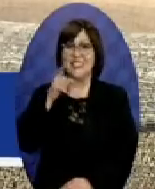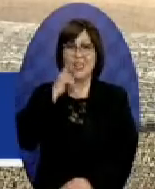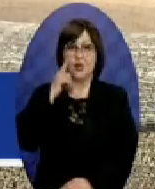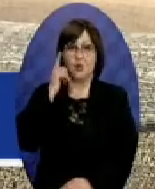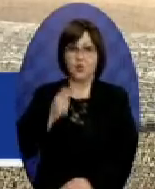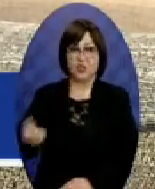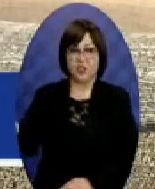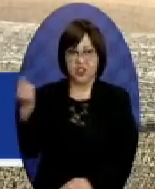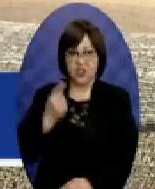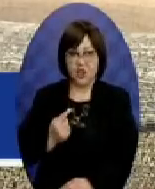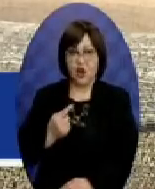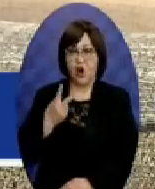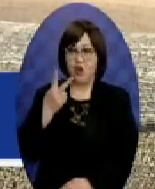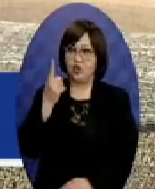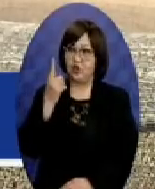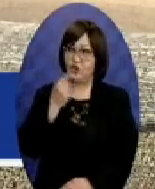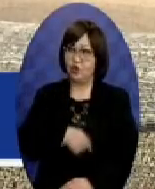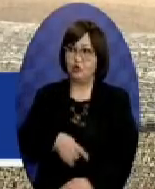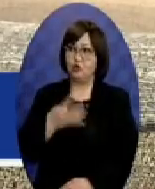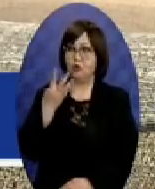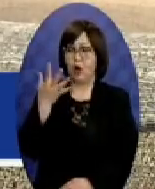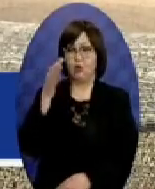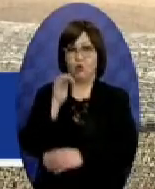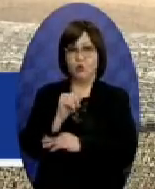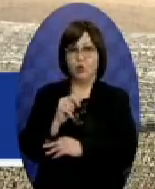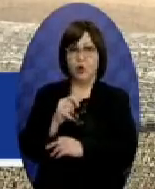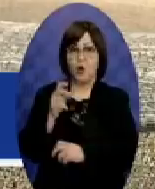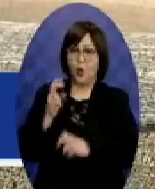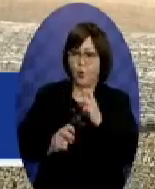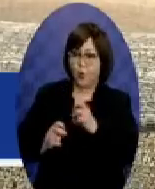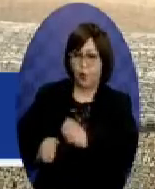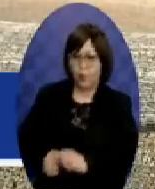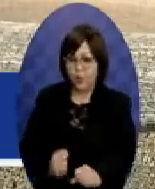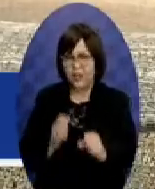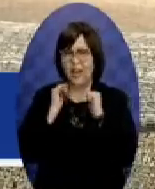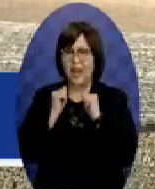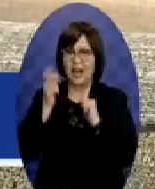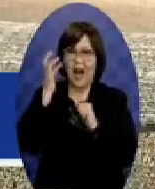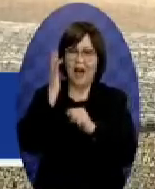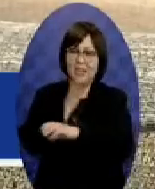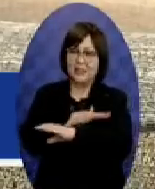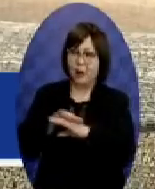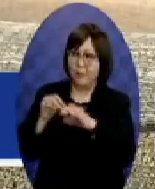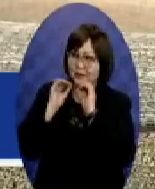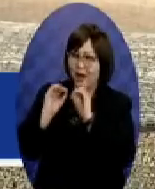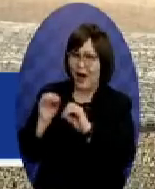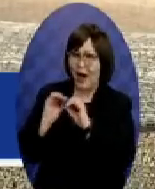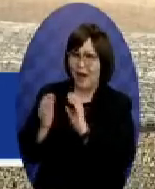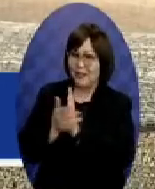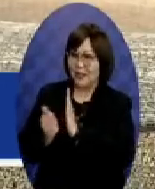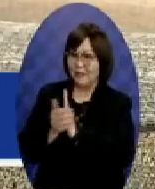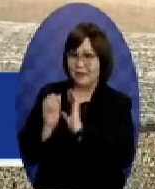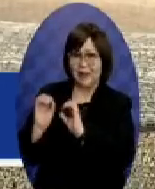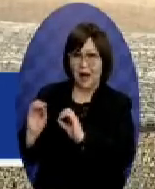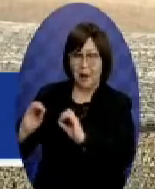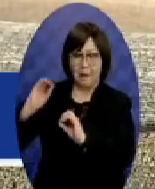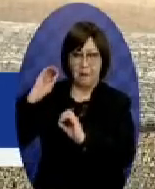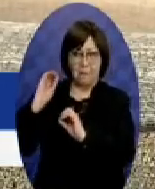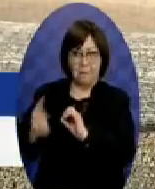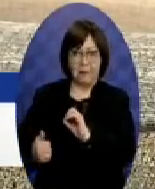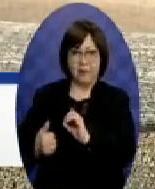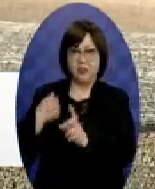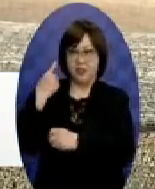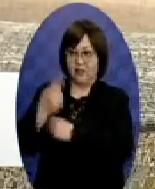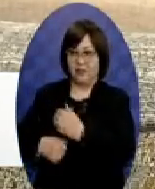21-45 оны зүгээр үйлдвэр дээр сургалтанд суулгаад яа ингээ зааж өгөөд дараа нь туслах ажилчнаар аваад жилийн дараа тэр их чадалтай боловсруу